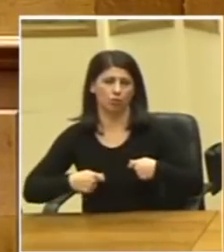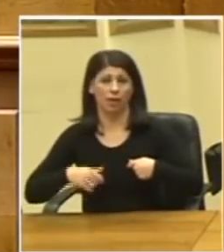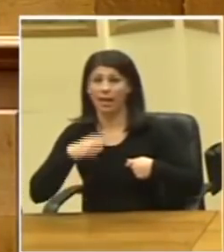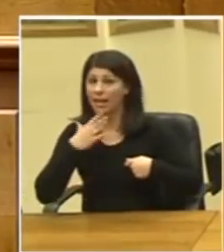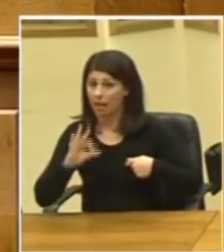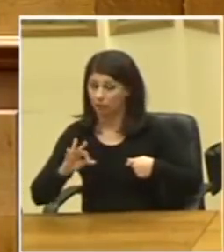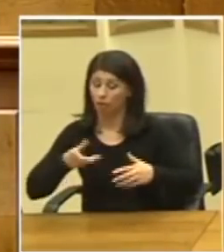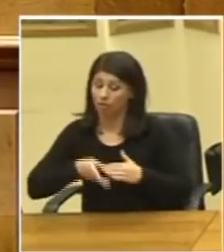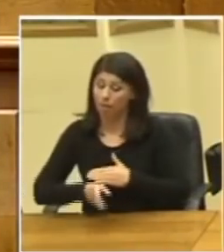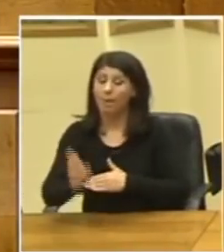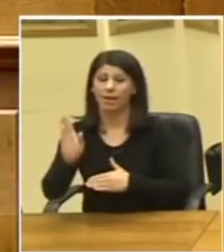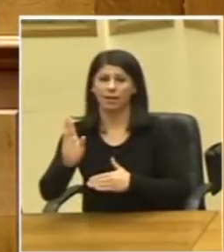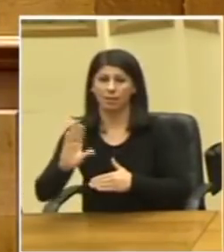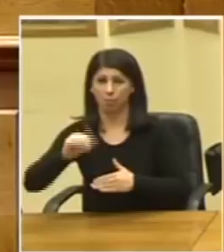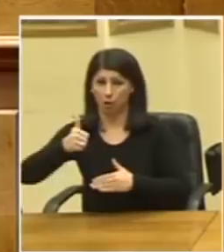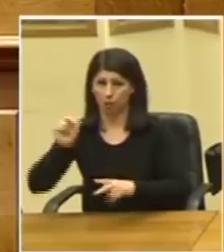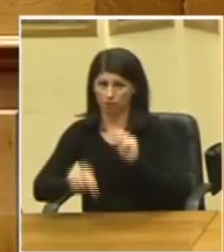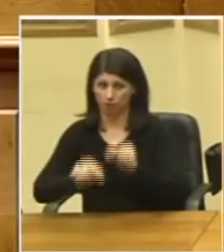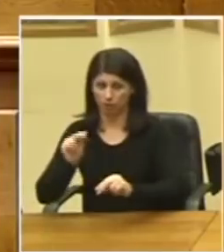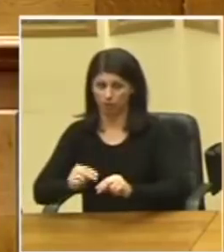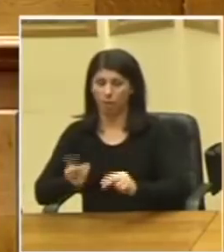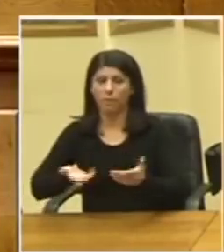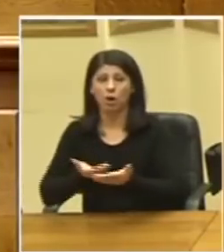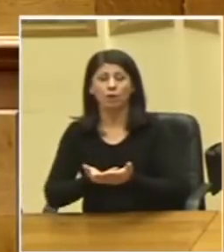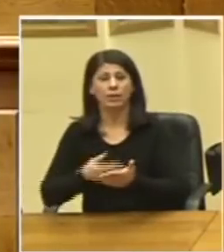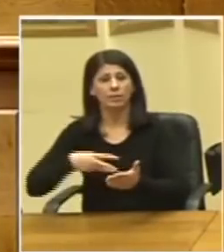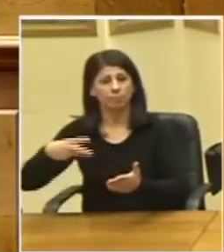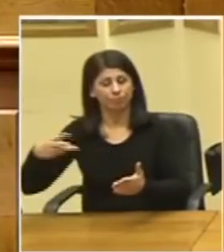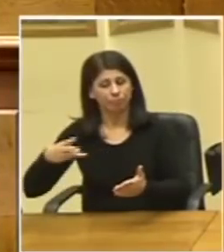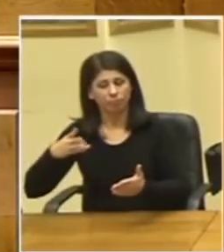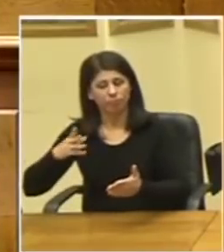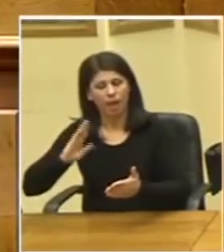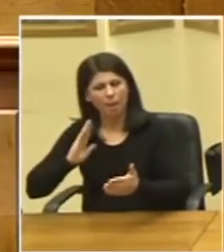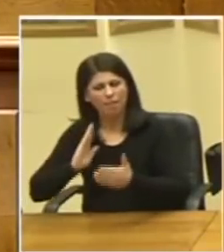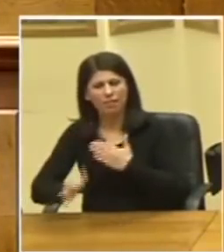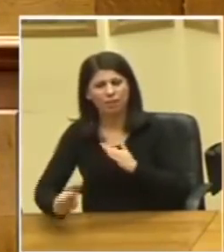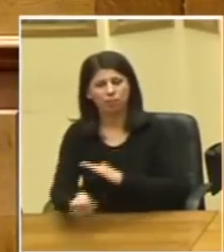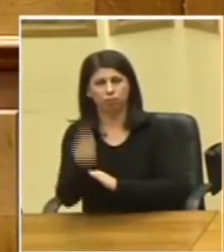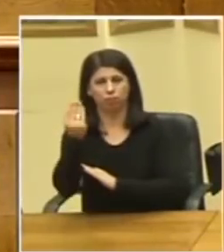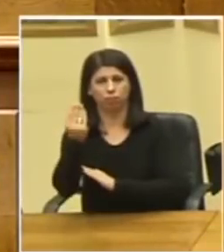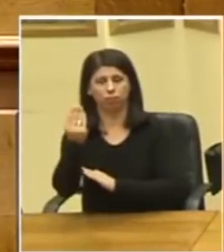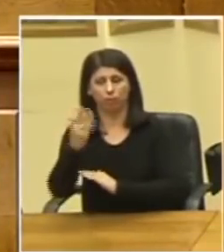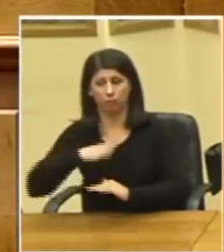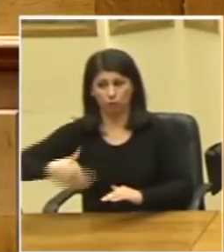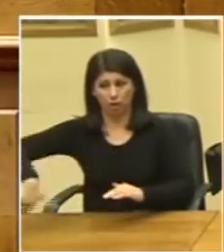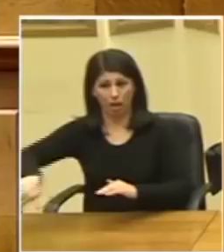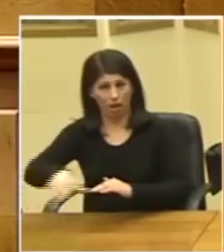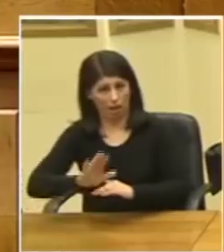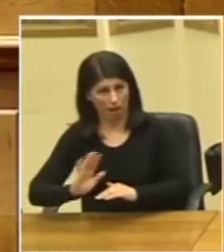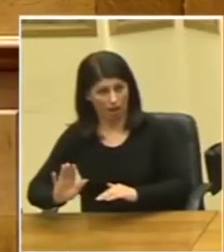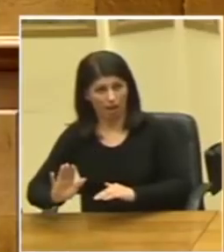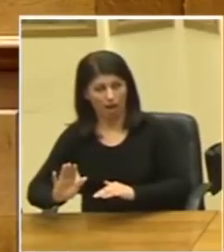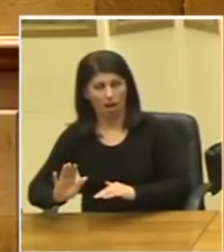η πρόταση του ΣΥΡΙΖΑ για άμεση εκλογή του Προέδρου της Δημοκρατίας από το λαό, σημείο στο οποίο διαφωνεί η Νέα